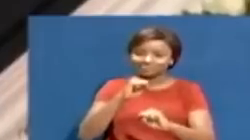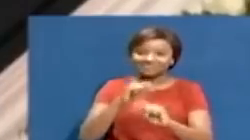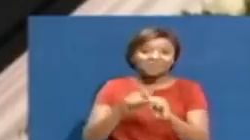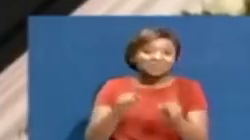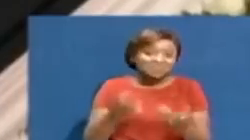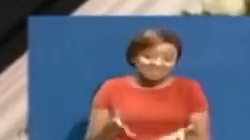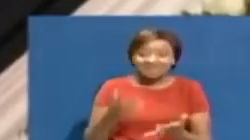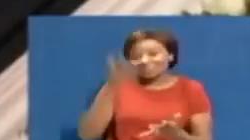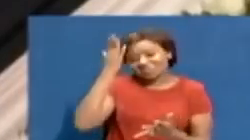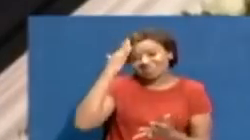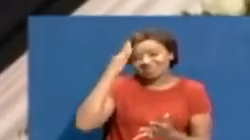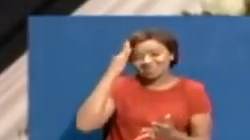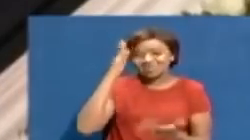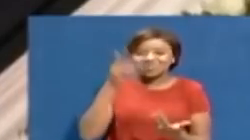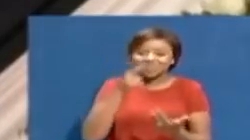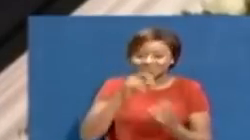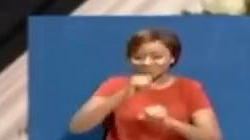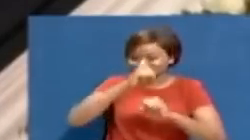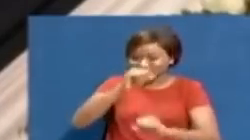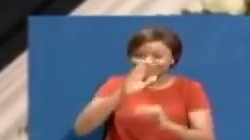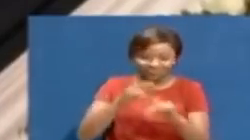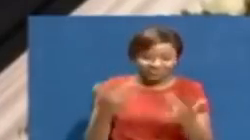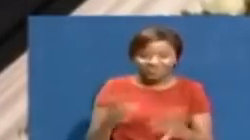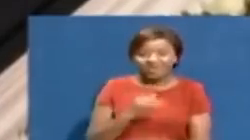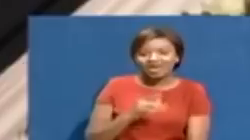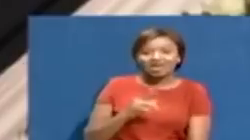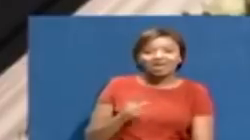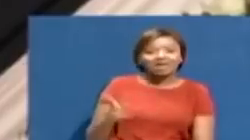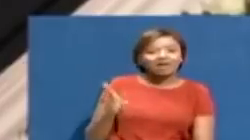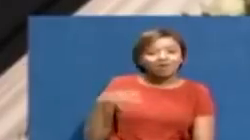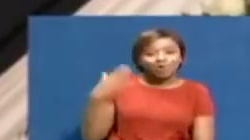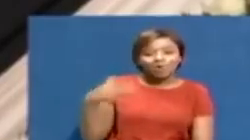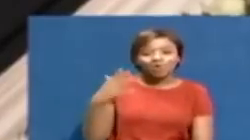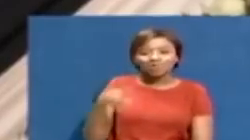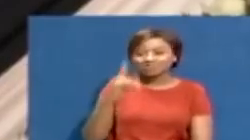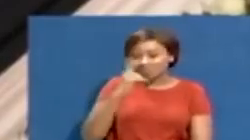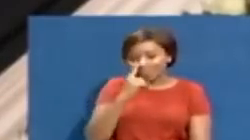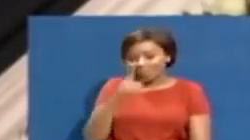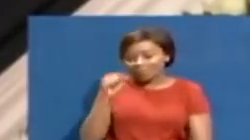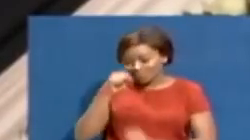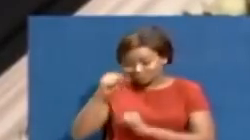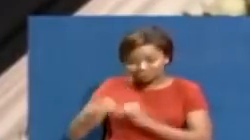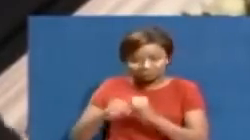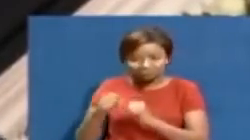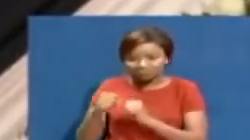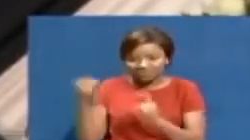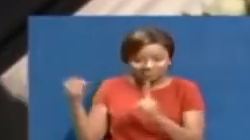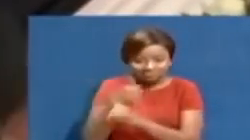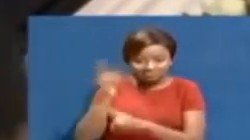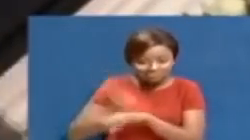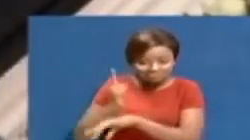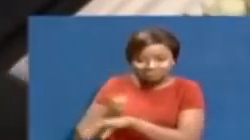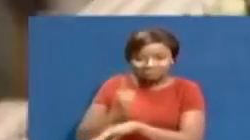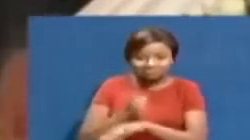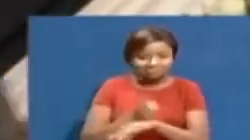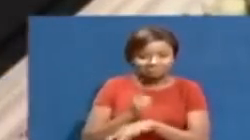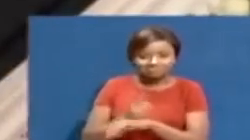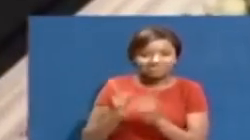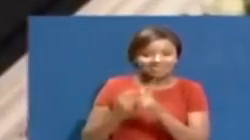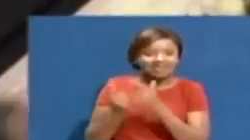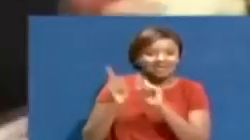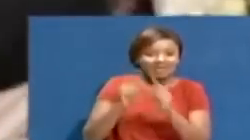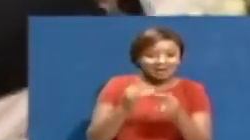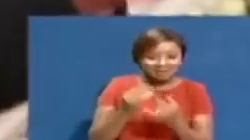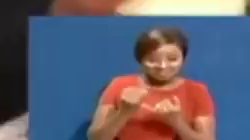Lakini sasa najua hiyo mambo ilitokea wapi. Ni zile hapa kati ulikuwa unagonga gongwa nyumbani. Ndio ulikuwa unakuja